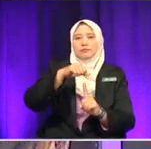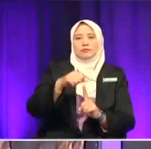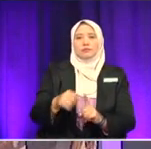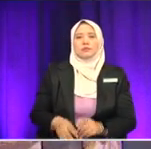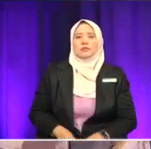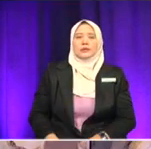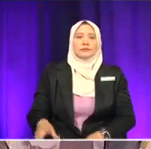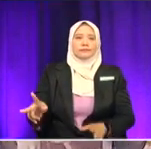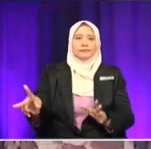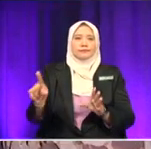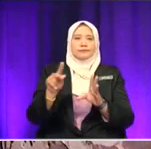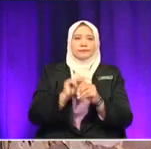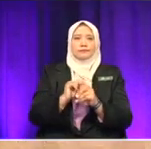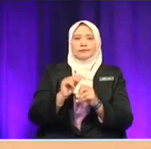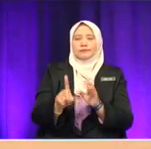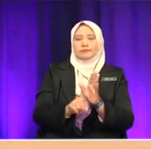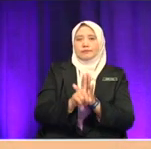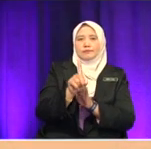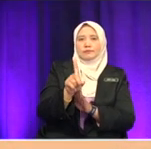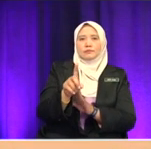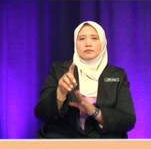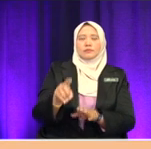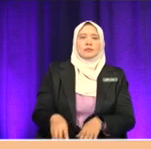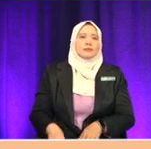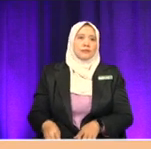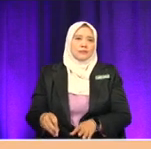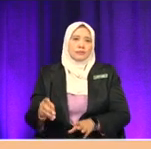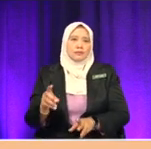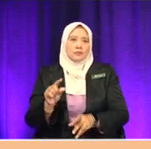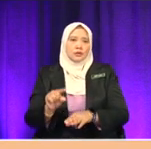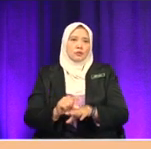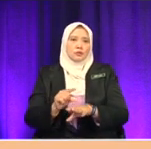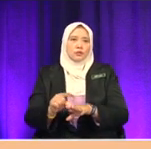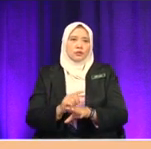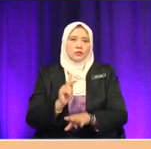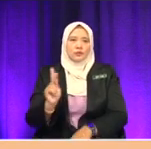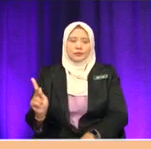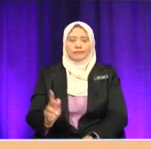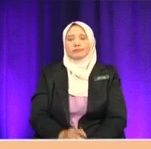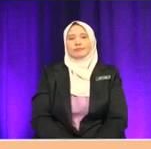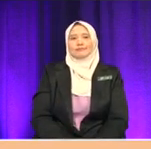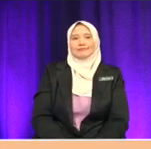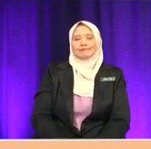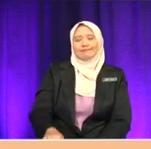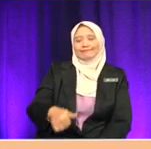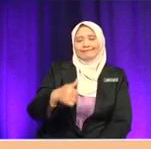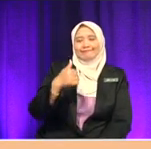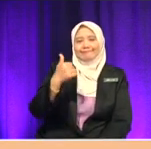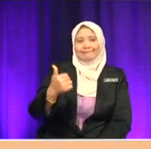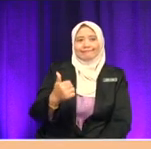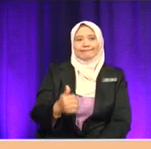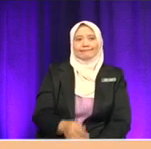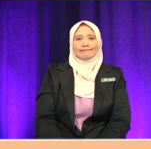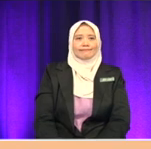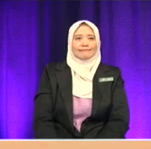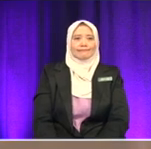berkepekatan tinggi digunakan. Betul-betul ikut format? Yes, bagus. Tepat. Bagus, Bakis. Good try.